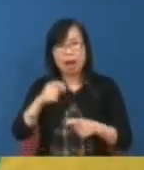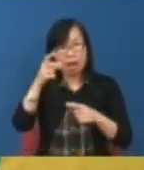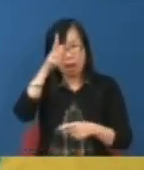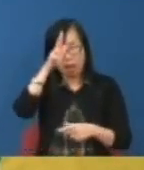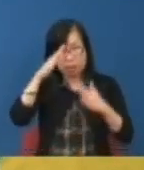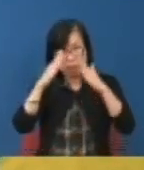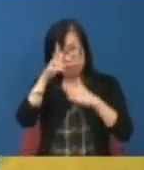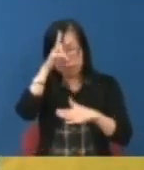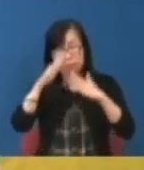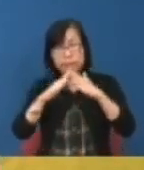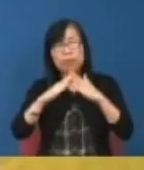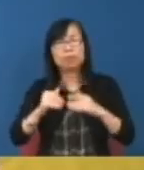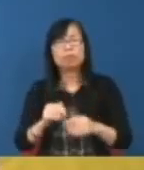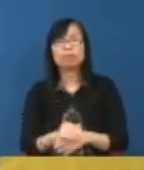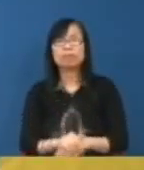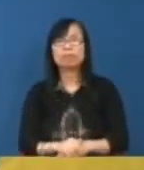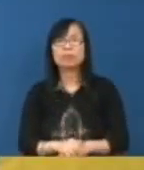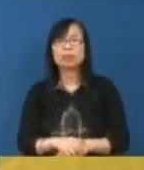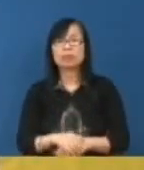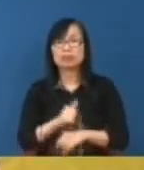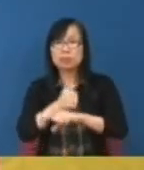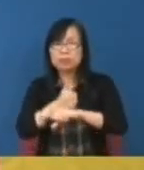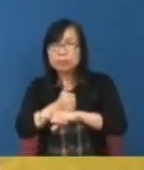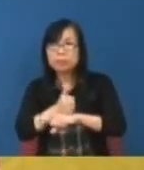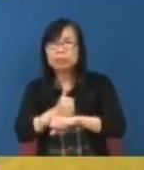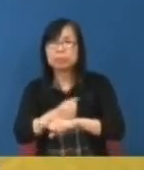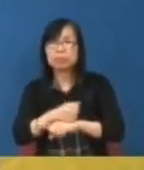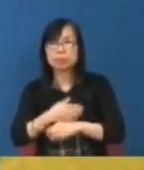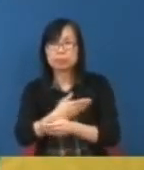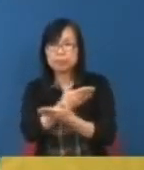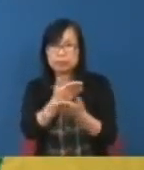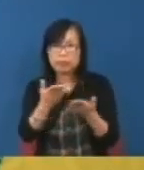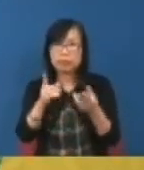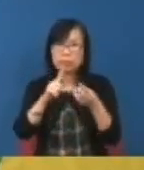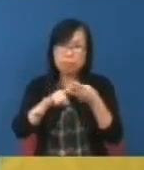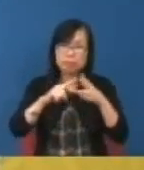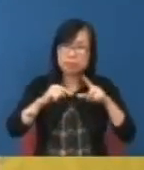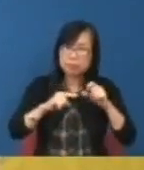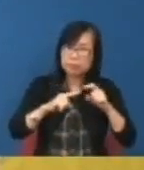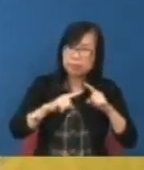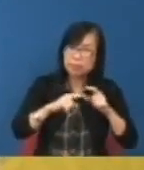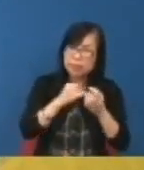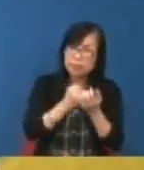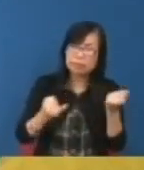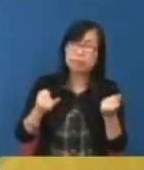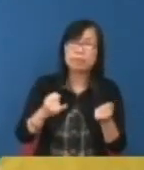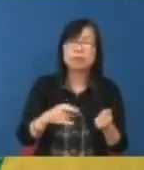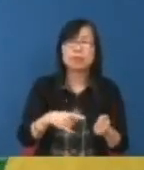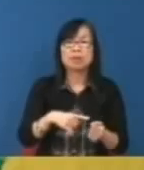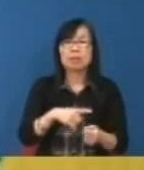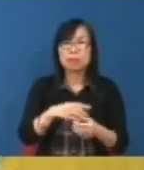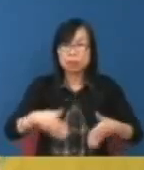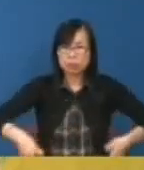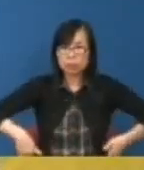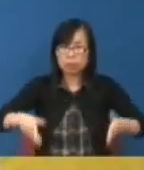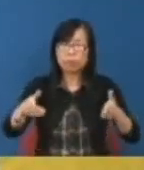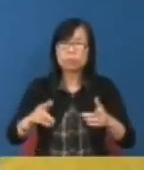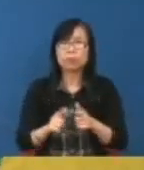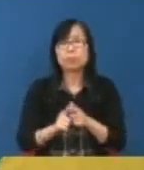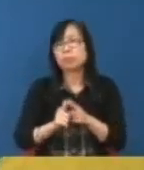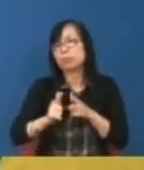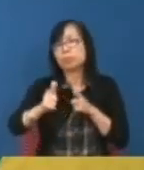題、各方面的話，基本上它跟整個民生社會民生的民主的路可以話係越行越遠。